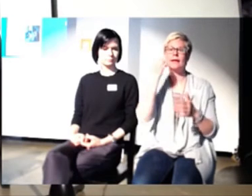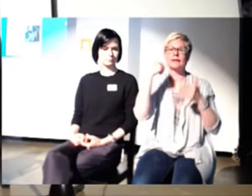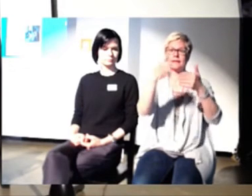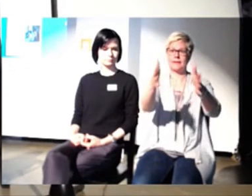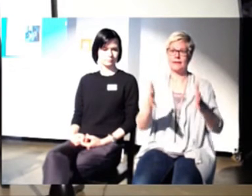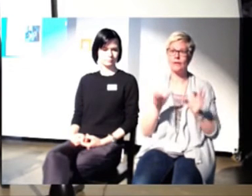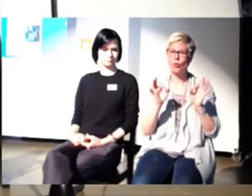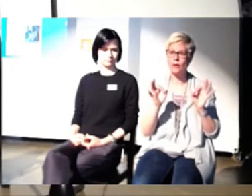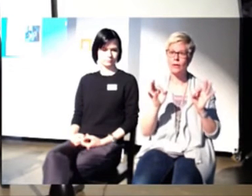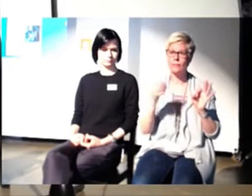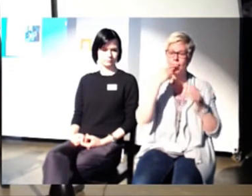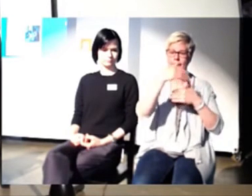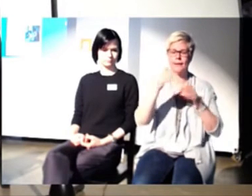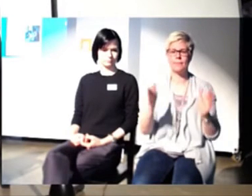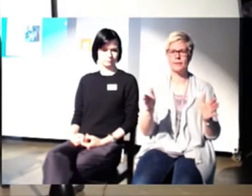seuraavasti.